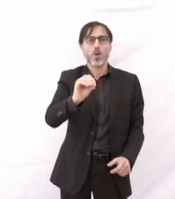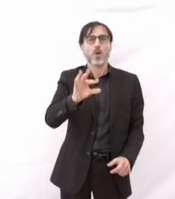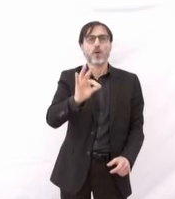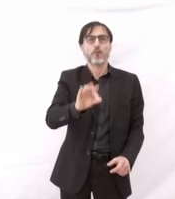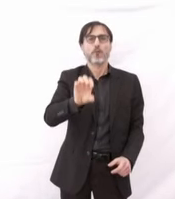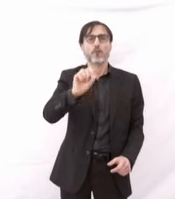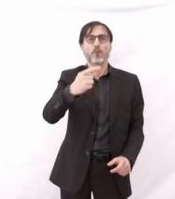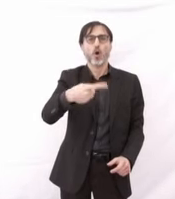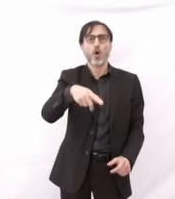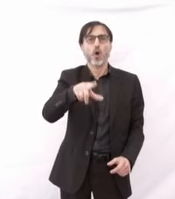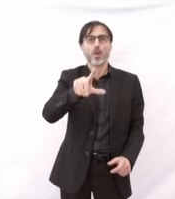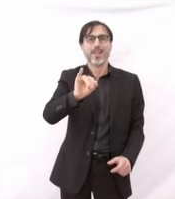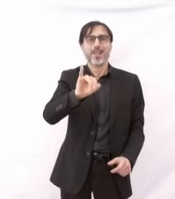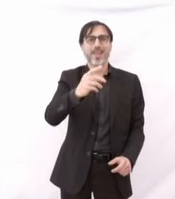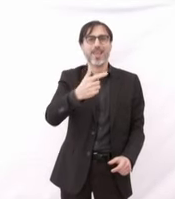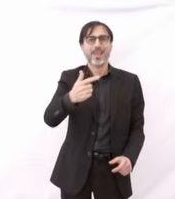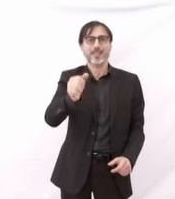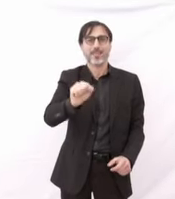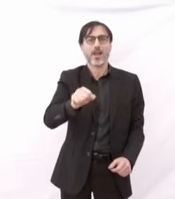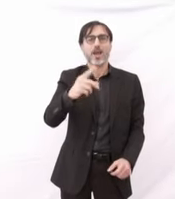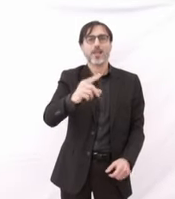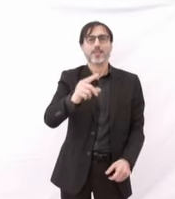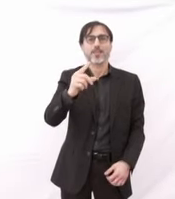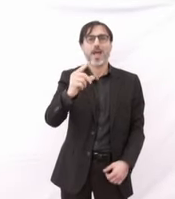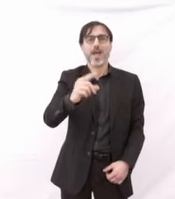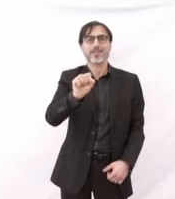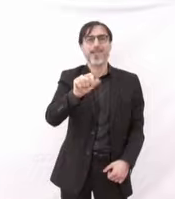Foglietta, Salvatore D'Addario,